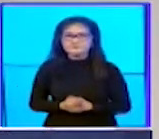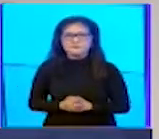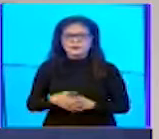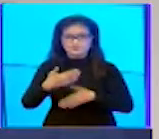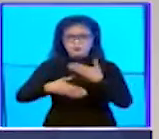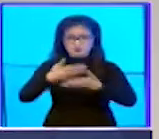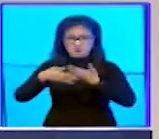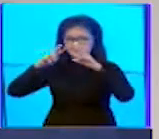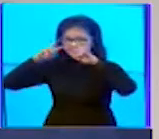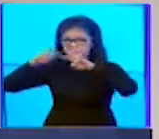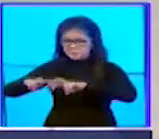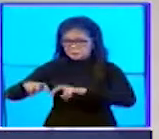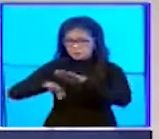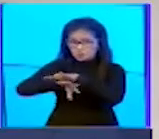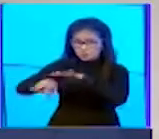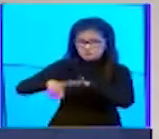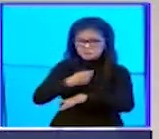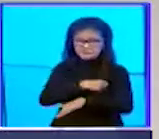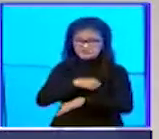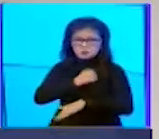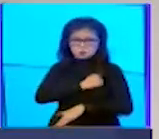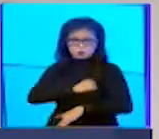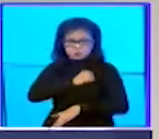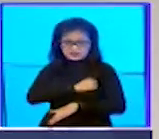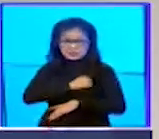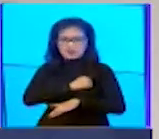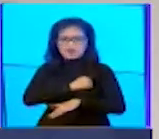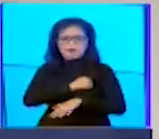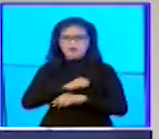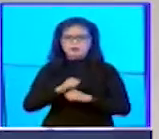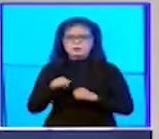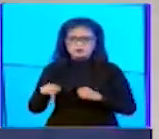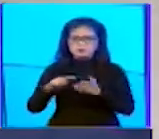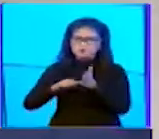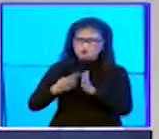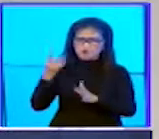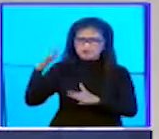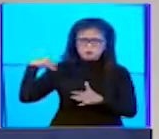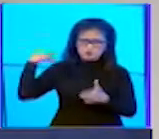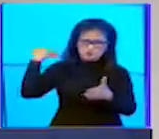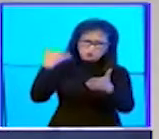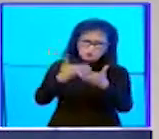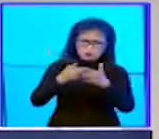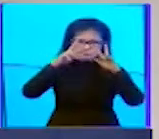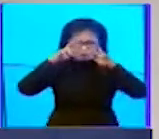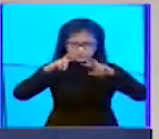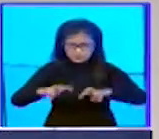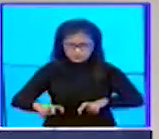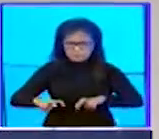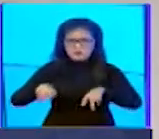dengan dugaan korupsi di Kementerian Sosial sejak ini terus dilakukan oleh tim penyidik